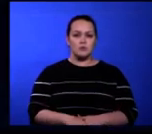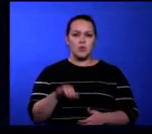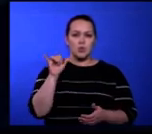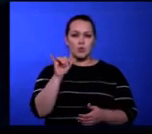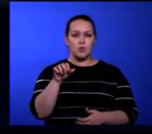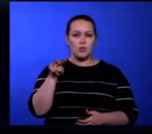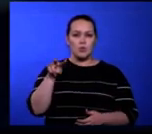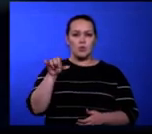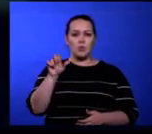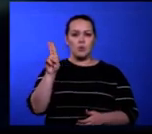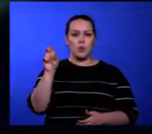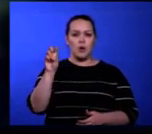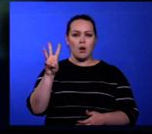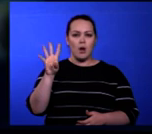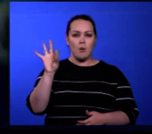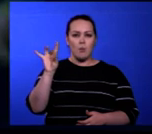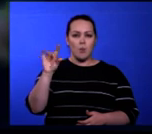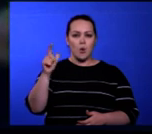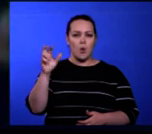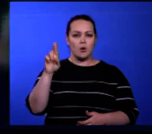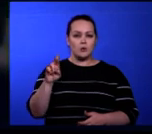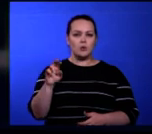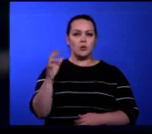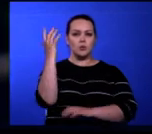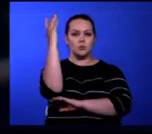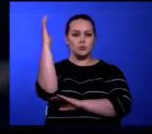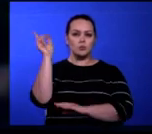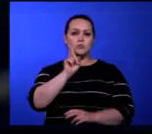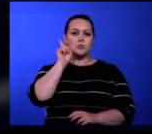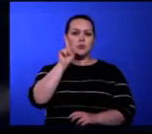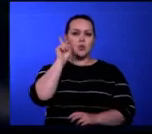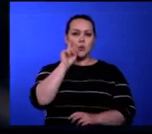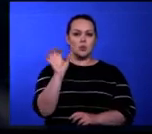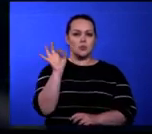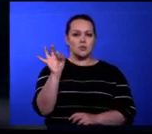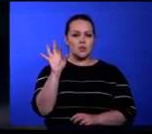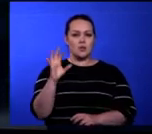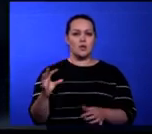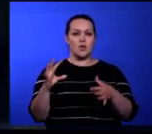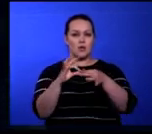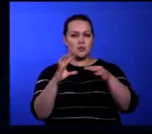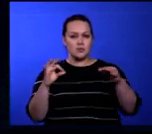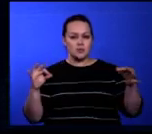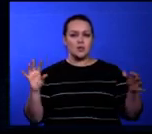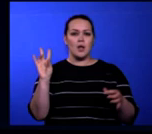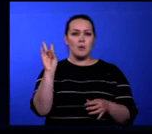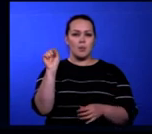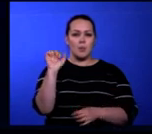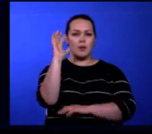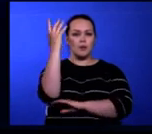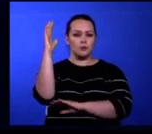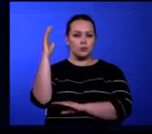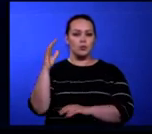зеленый, золотая цепь на дубе том, и днем, и ночью